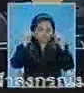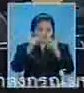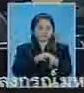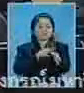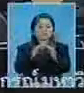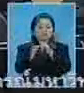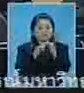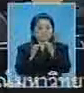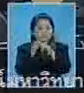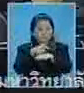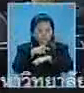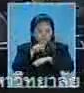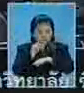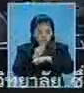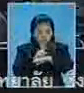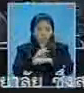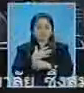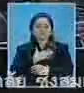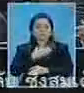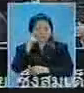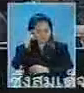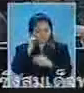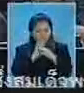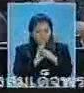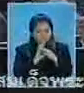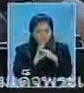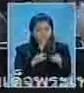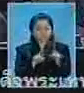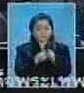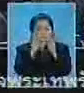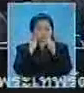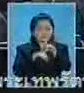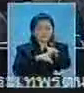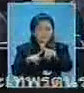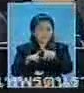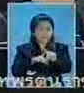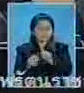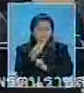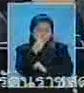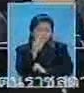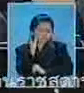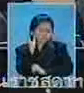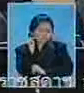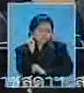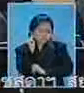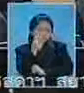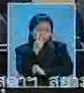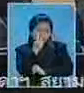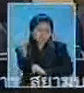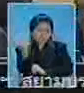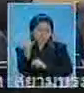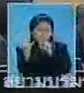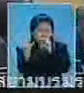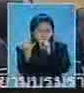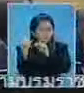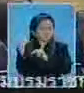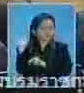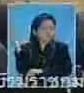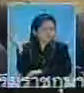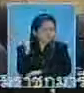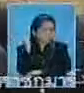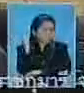านผมเกรงกังวลว่าในส่วนของพี่น้องประชาชนที่คอยติดตามการฟังอภิปรายก็มักจะ